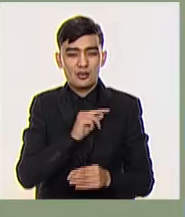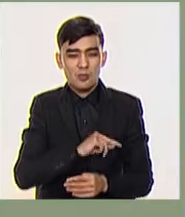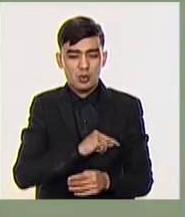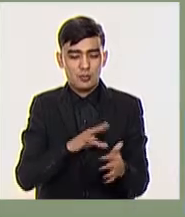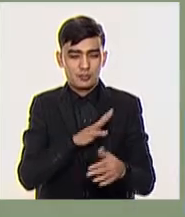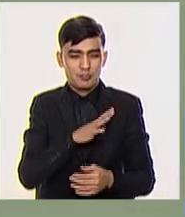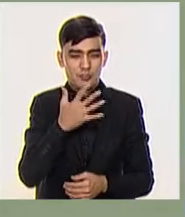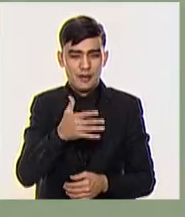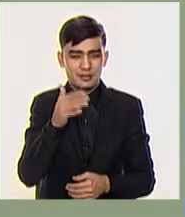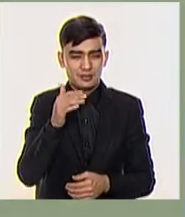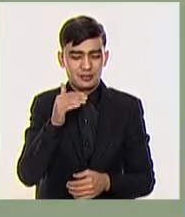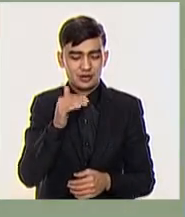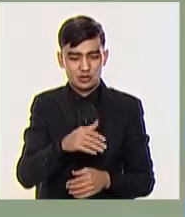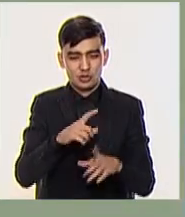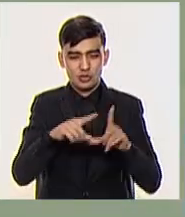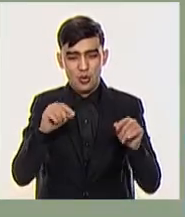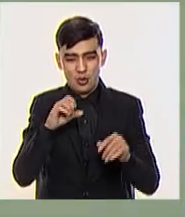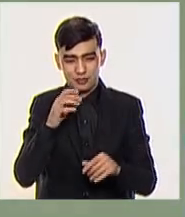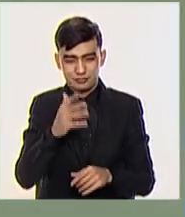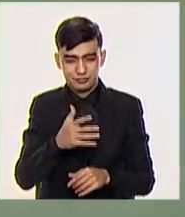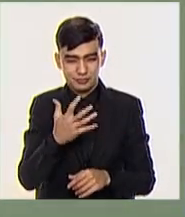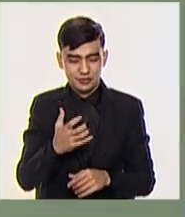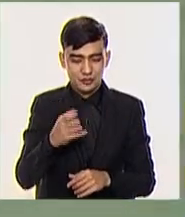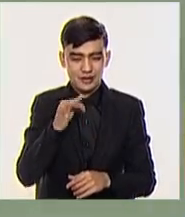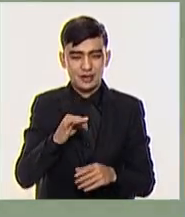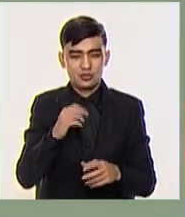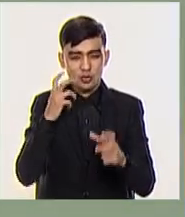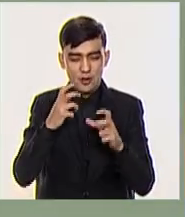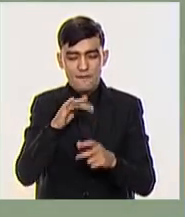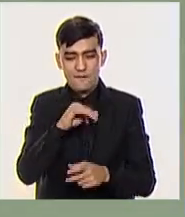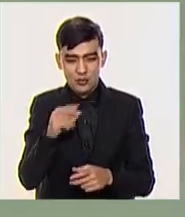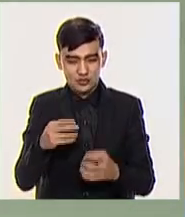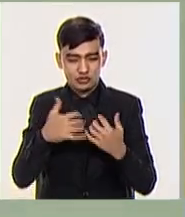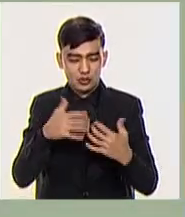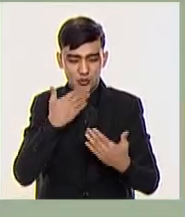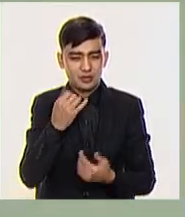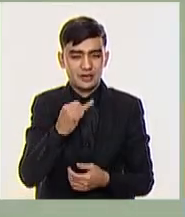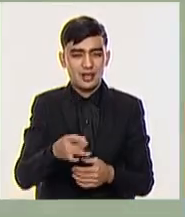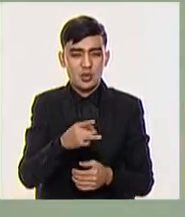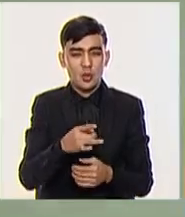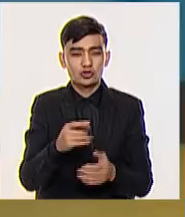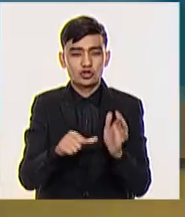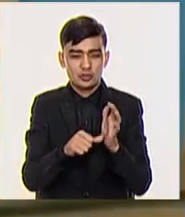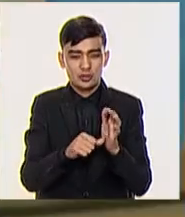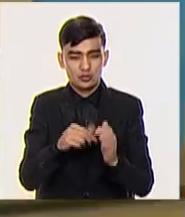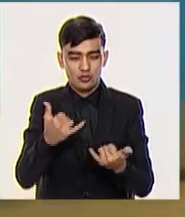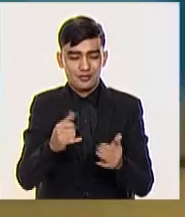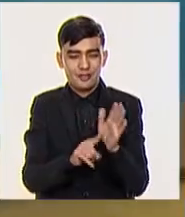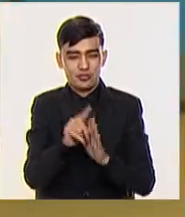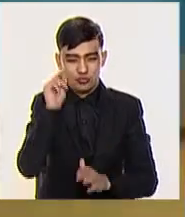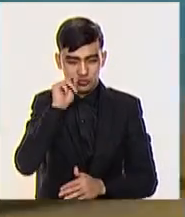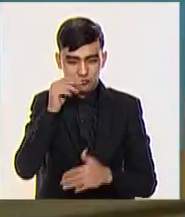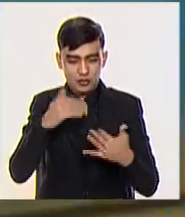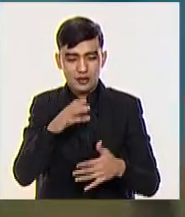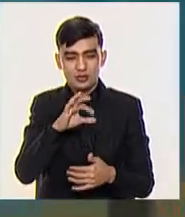в 5500 школ страны, не считая детсадов, колледжей и вузов. В 6 регионах ученики приступили к занятиям уже сегодня. В